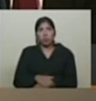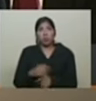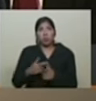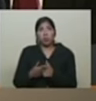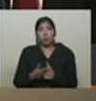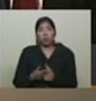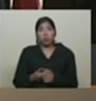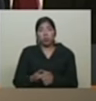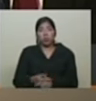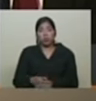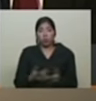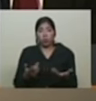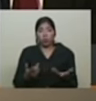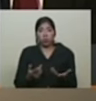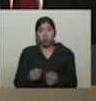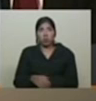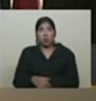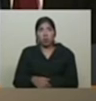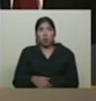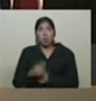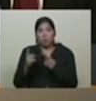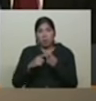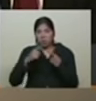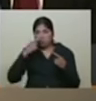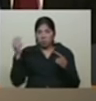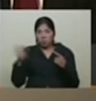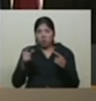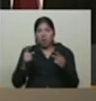D'abord, il y a eu les paroles de mépris, les menaces, puis les actions.